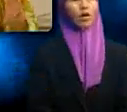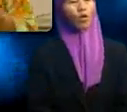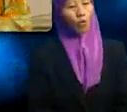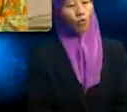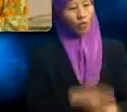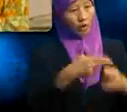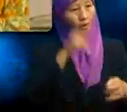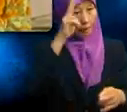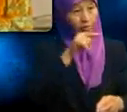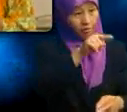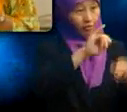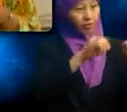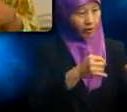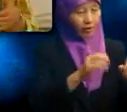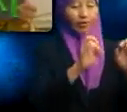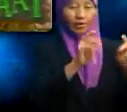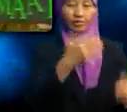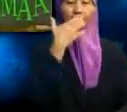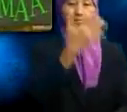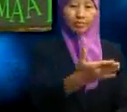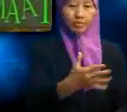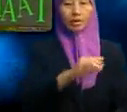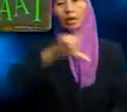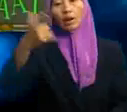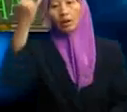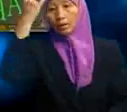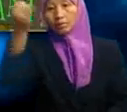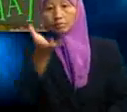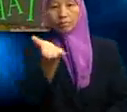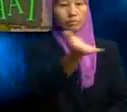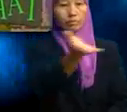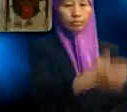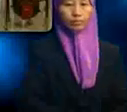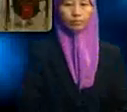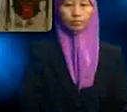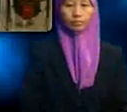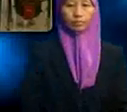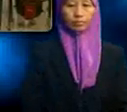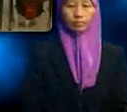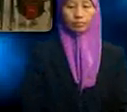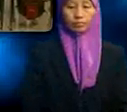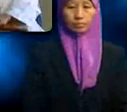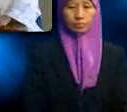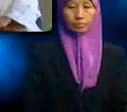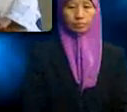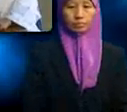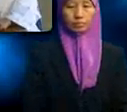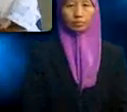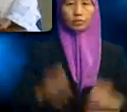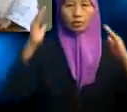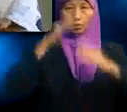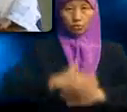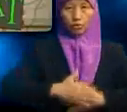Jumaat. Baik, terima kasih. Baik, siapa lagi yang boleh beri pandangan? Ya, Aini. Solat